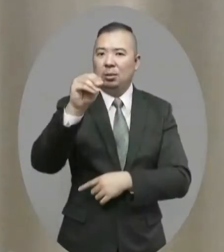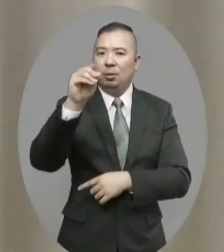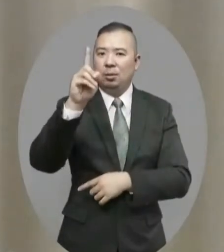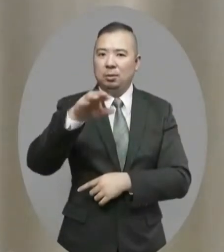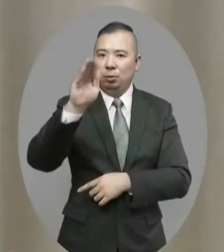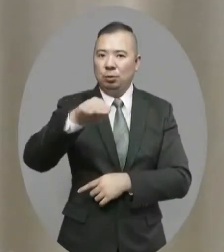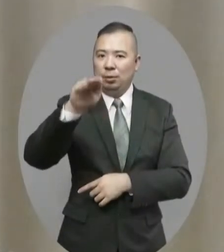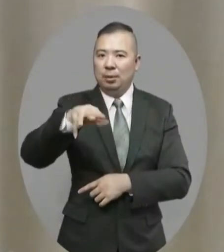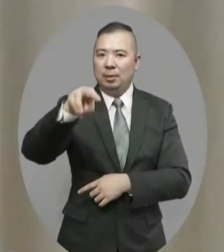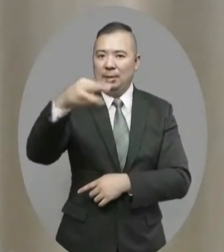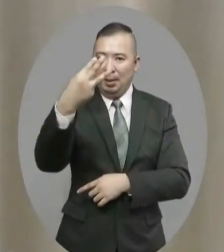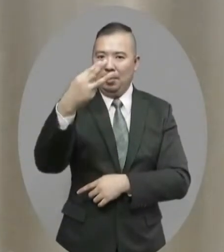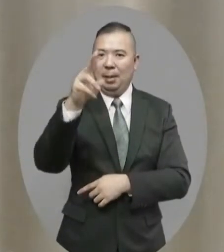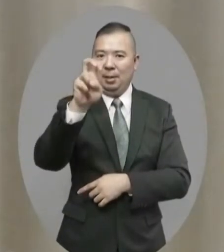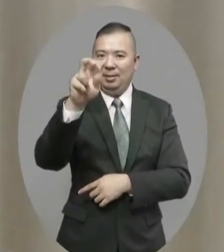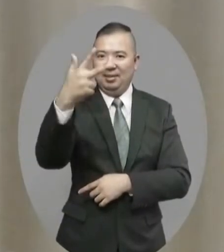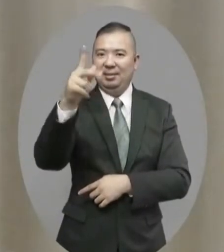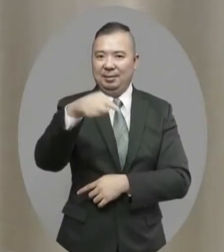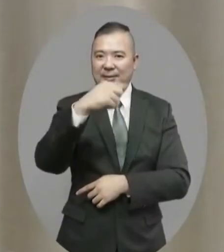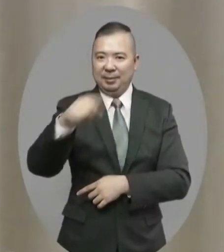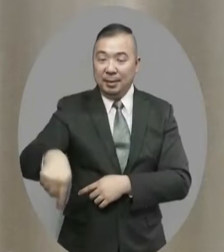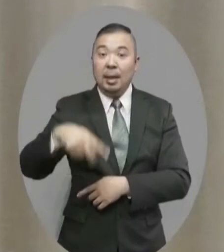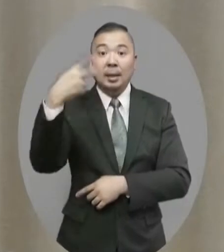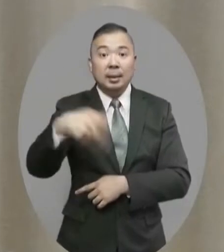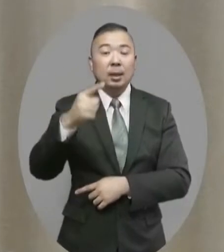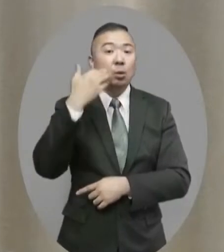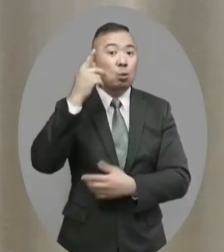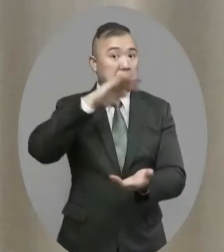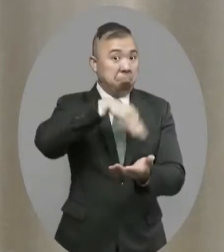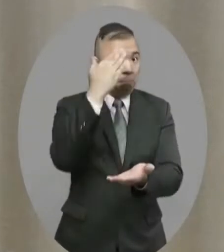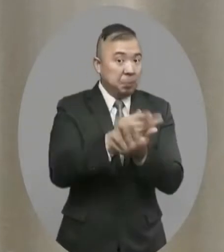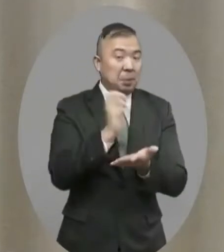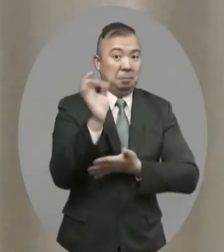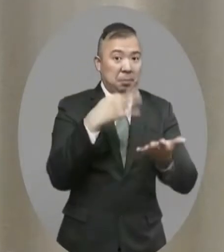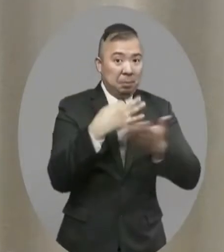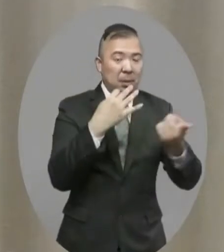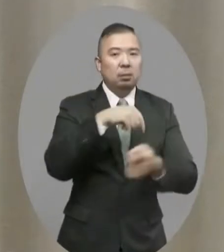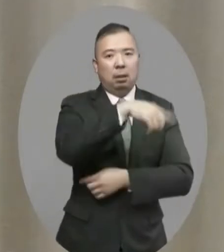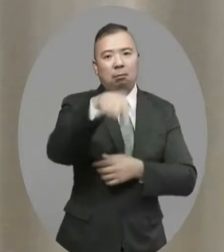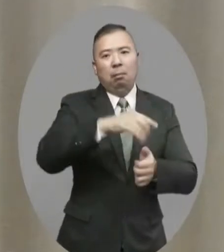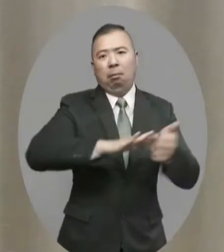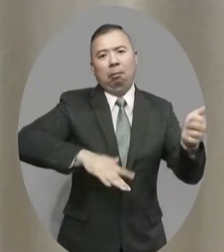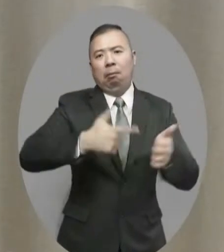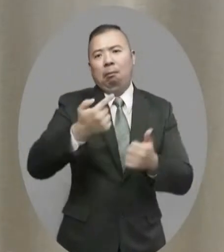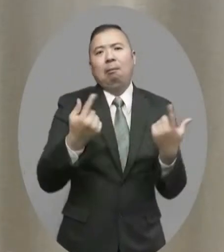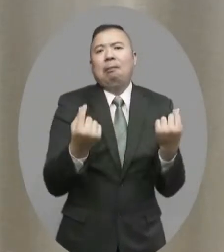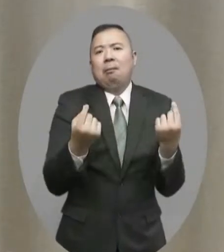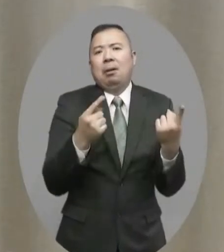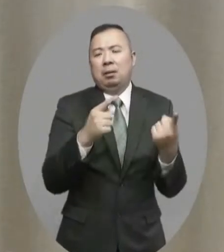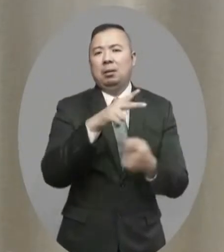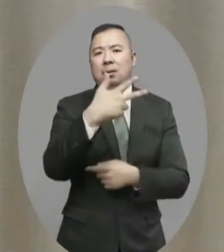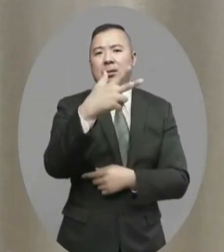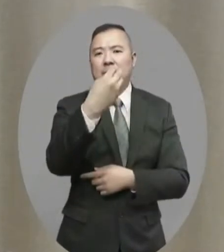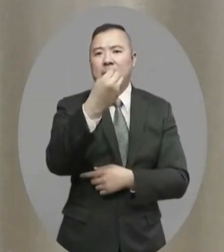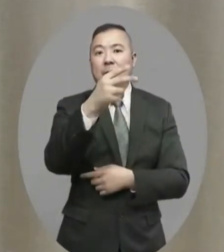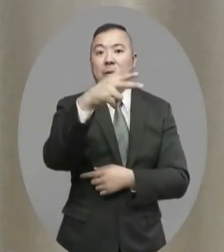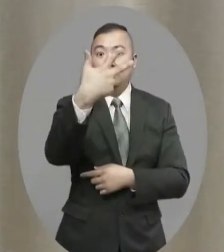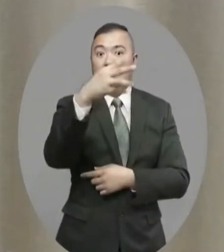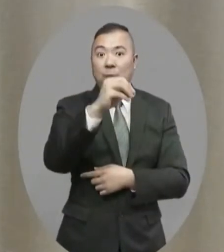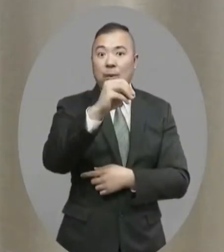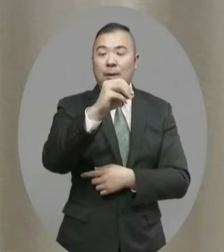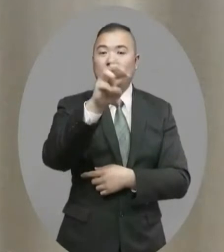119,327人。另外批发及零售业也受影响很大，他就占到